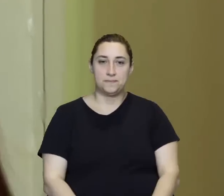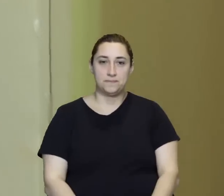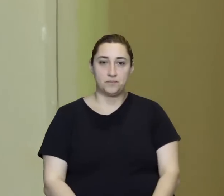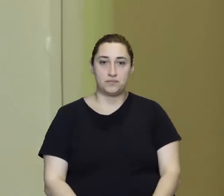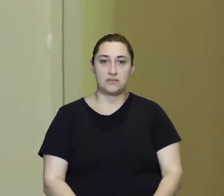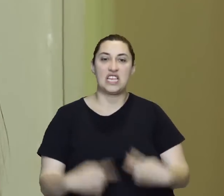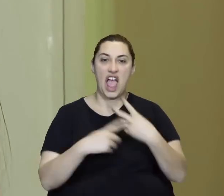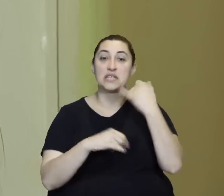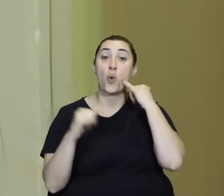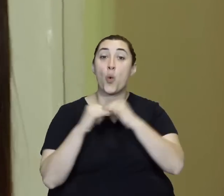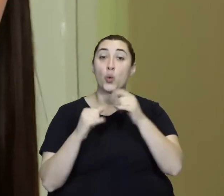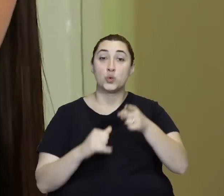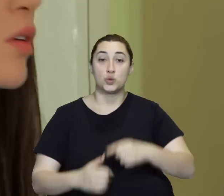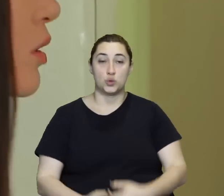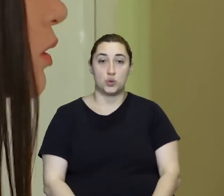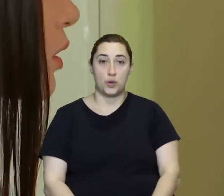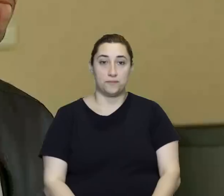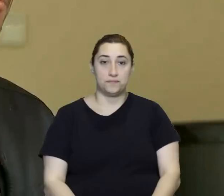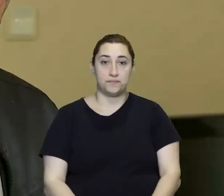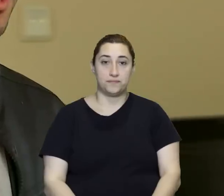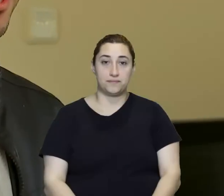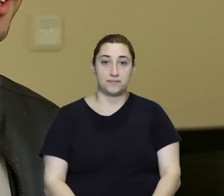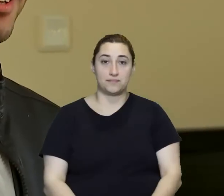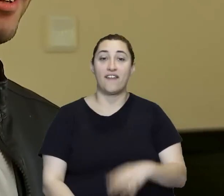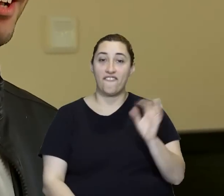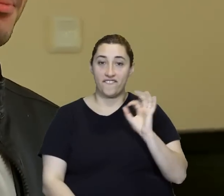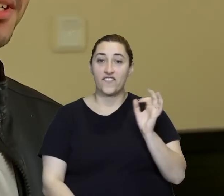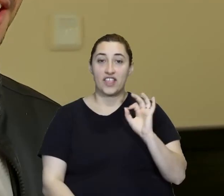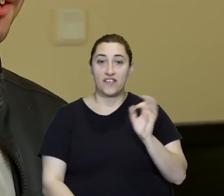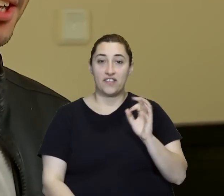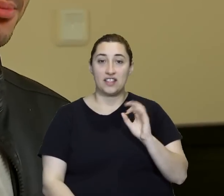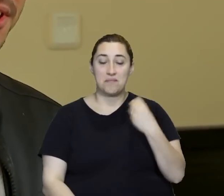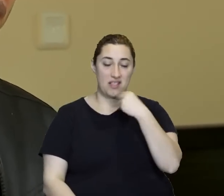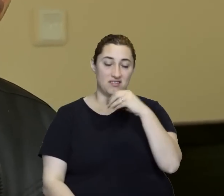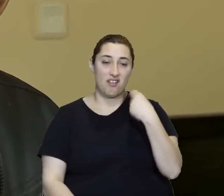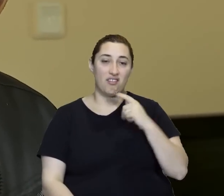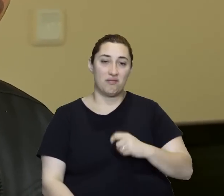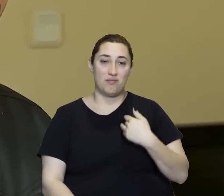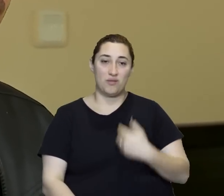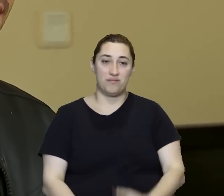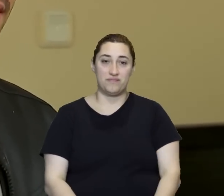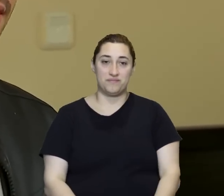diyorum. Yasemin'le konuşuyor. Ömer kapıya uzak. Aynen, aynen. Mesai var yani bu akşam.